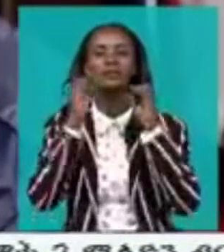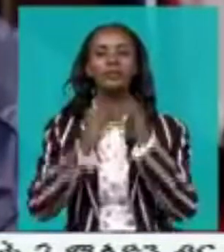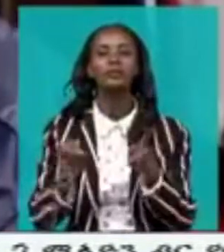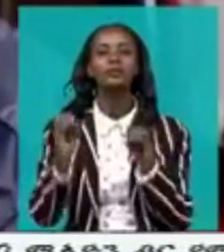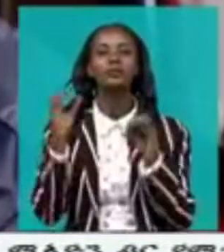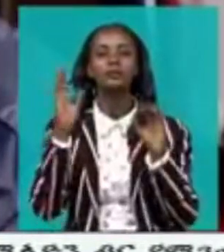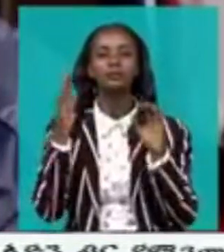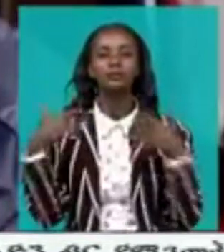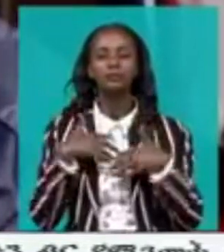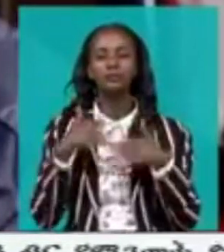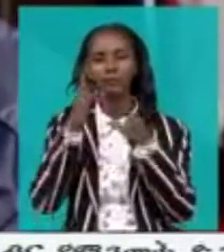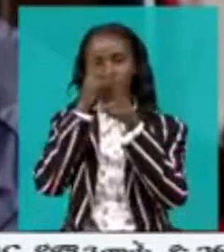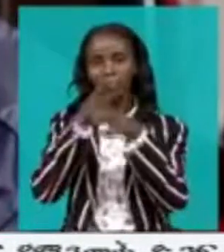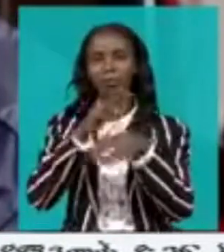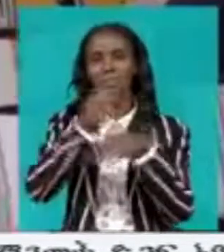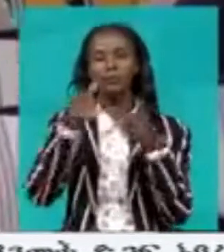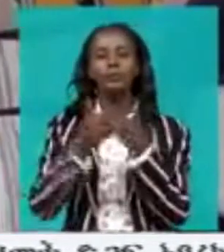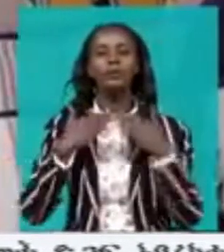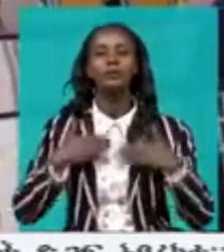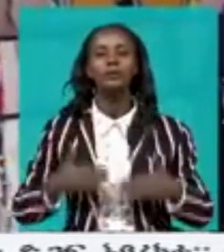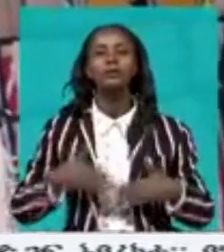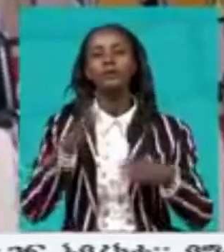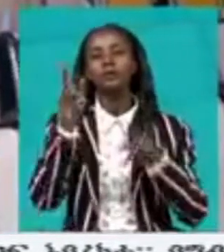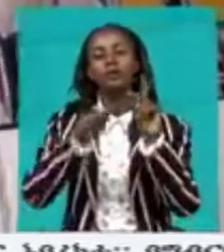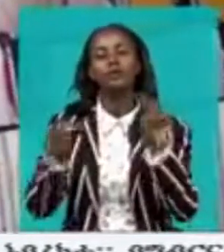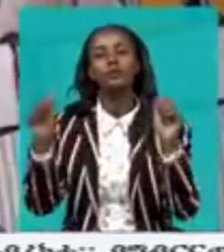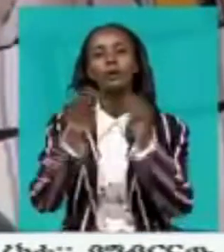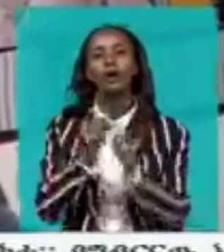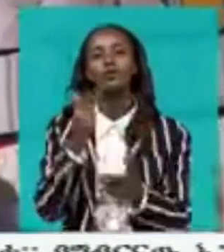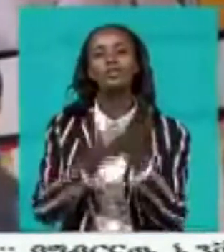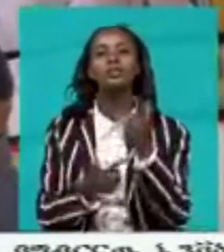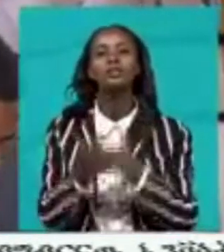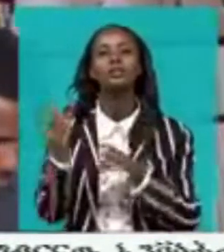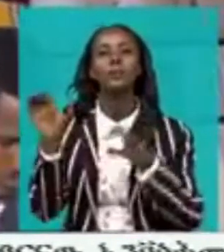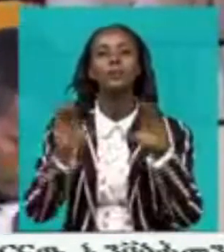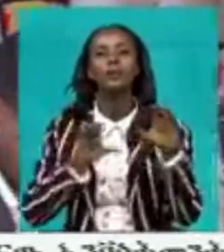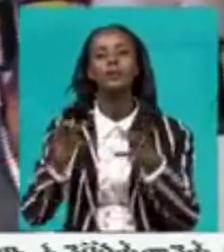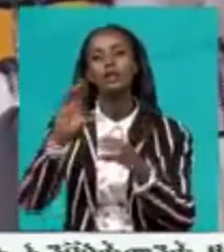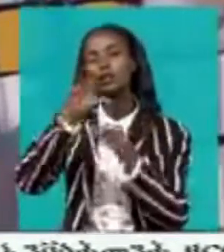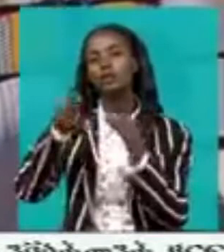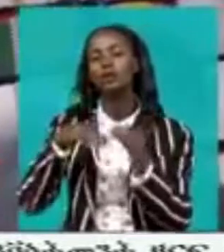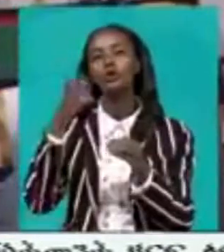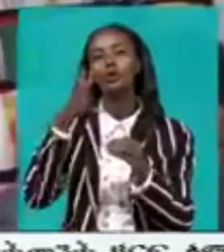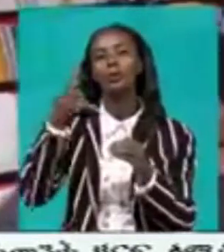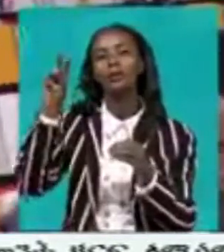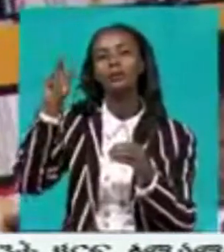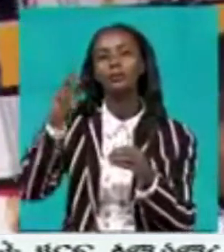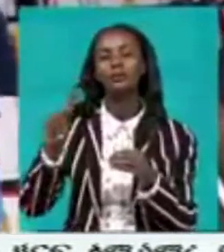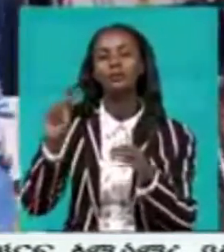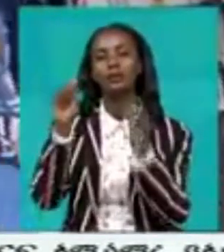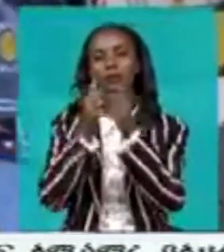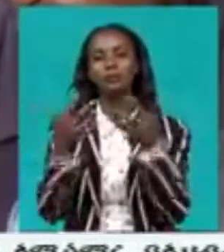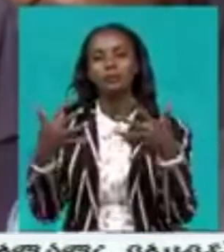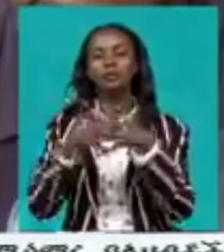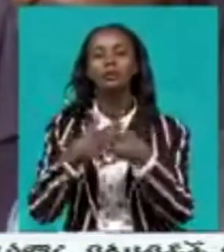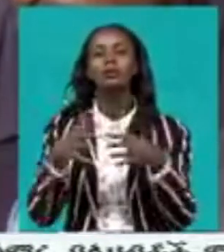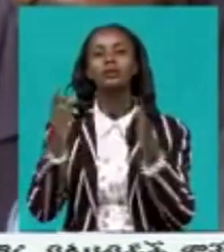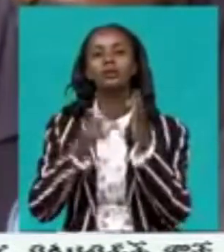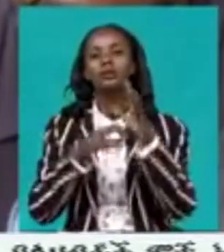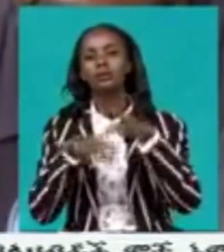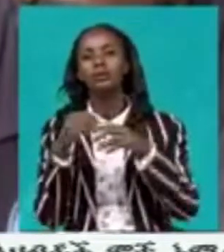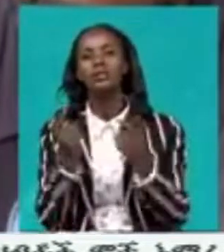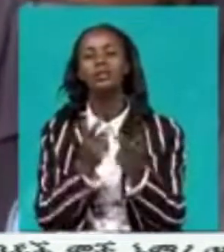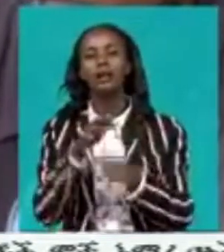ስጋት እንዲከበር ከሁሉም ባለድርሻ አካላትና ከህብረተሰቡ ጋር ውይይት እንደሚደረግና ከክልሉ ኮማንድ ፖስት ጋር በመተባበር በዞኑ በህገወጥ